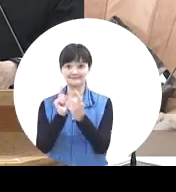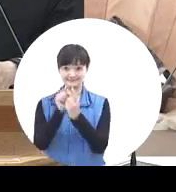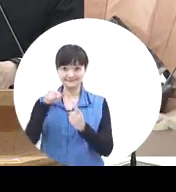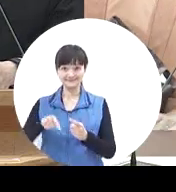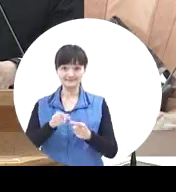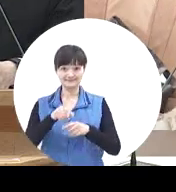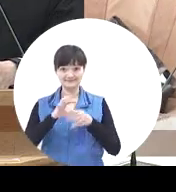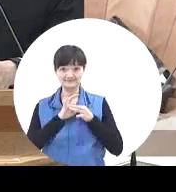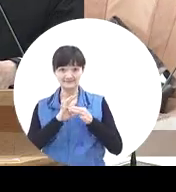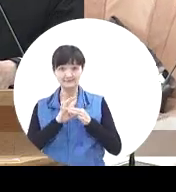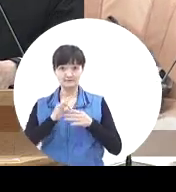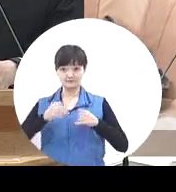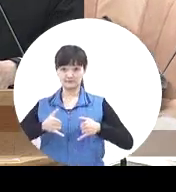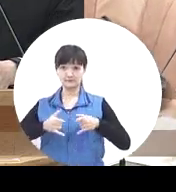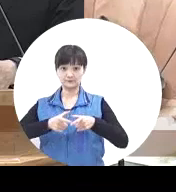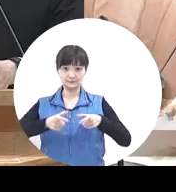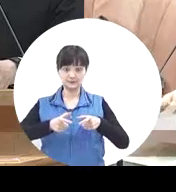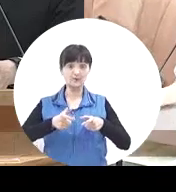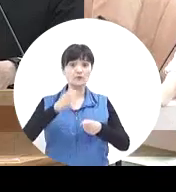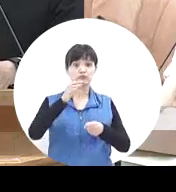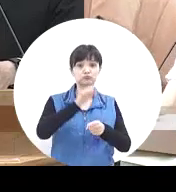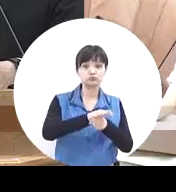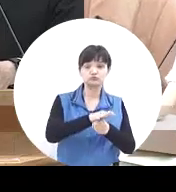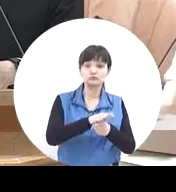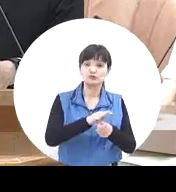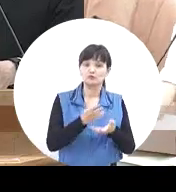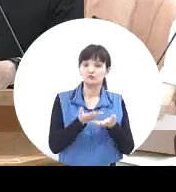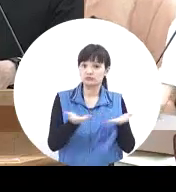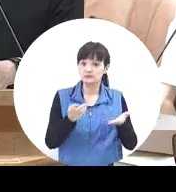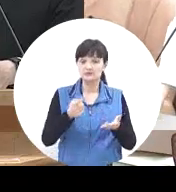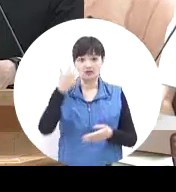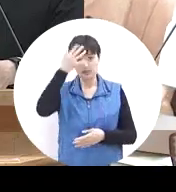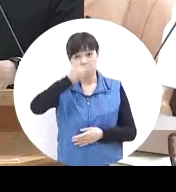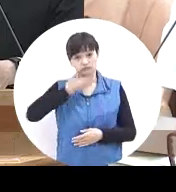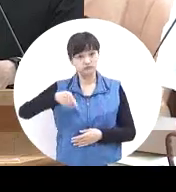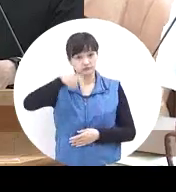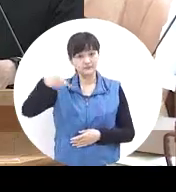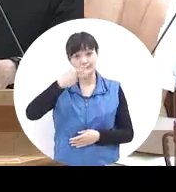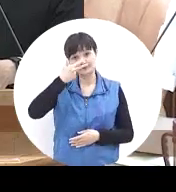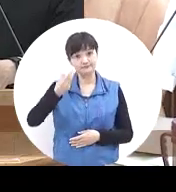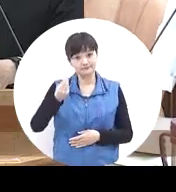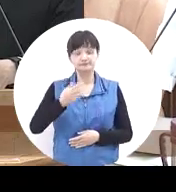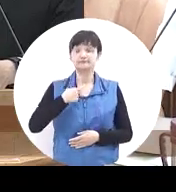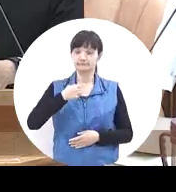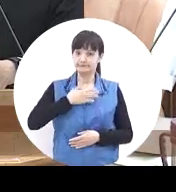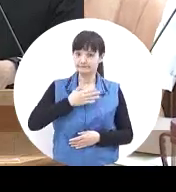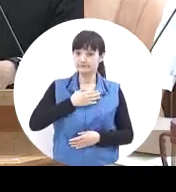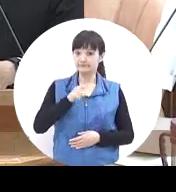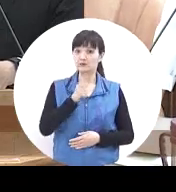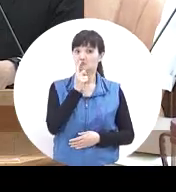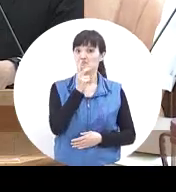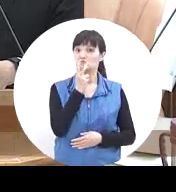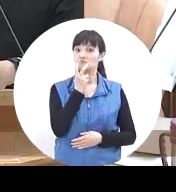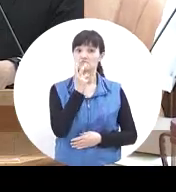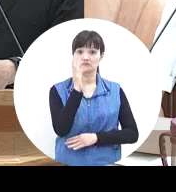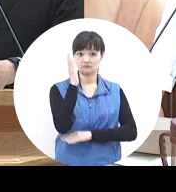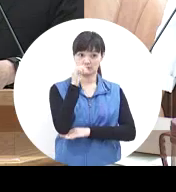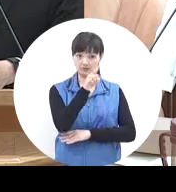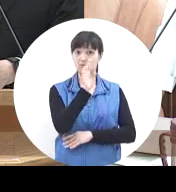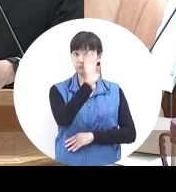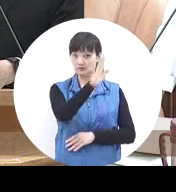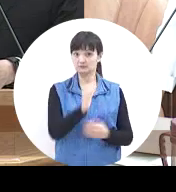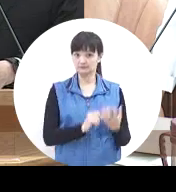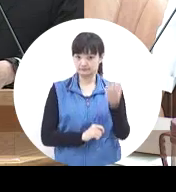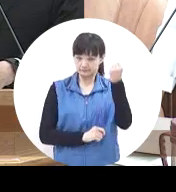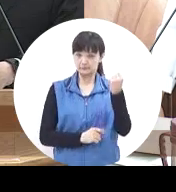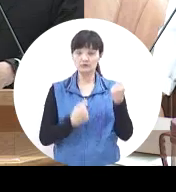补发，真正予老大人无方便啦吼。这是中央的前奏，我来含中央过来沟通，快当直接予咱直接的所在补